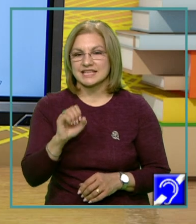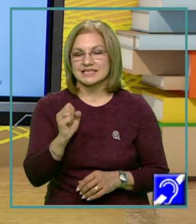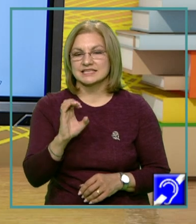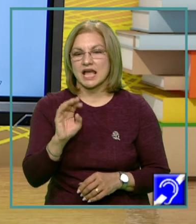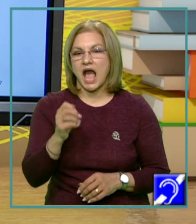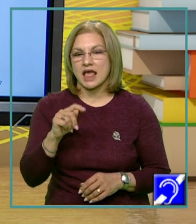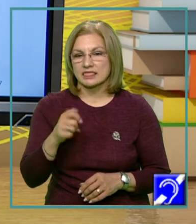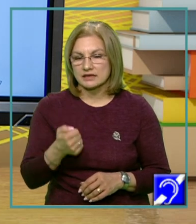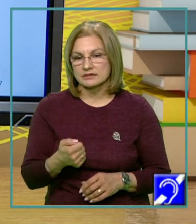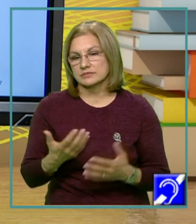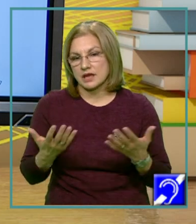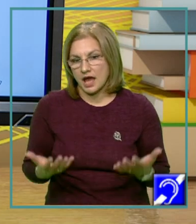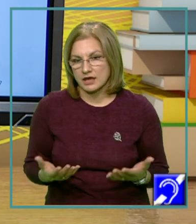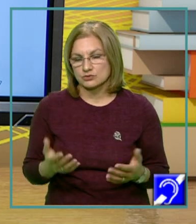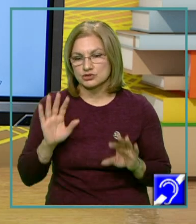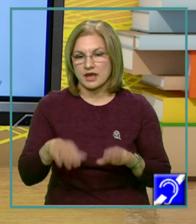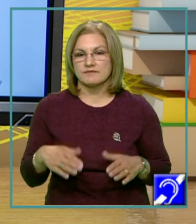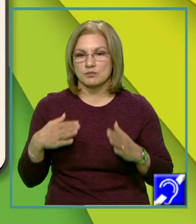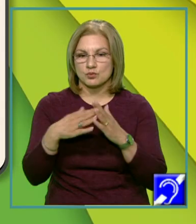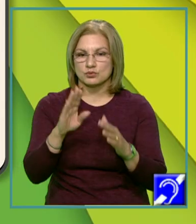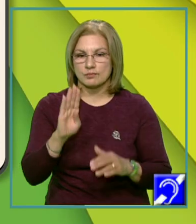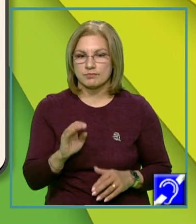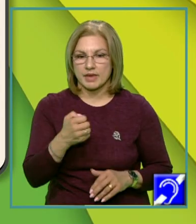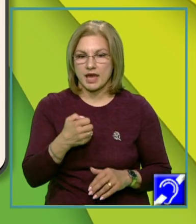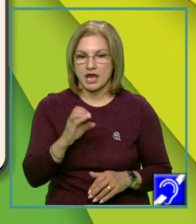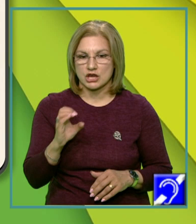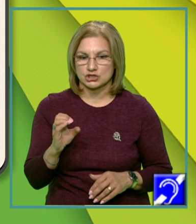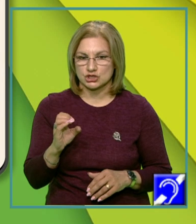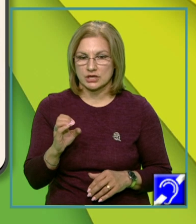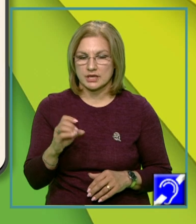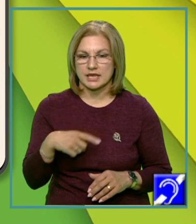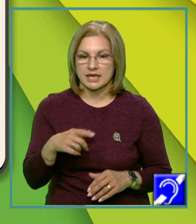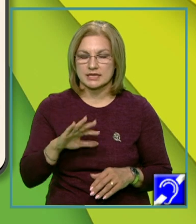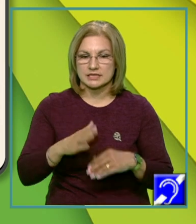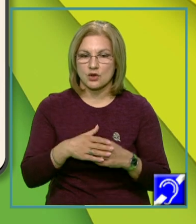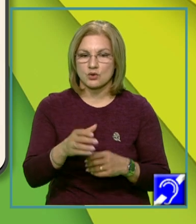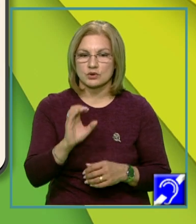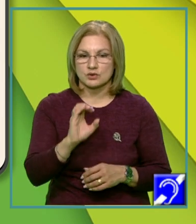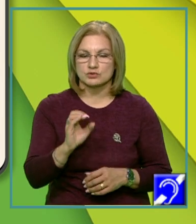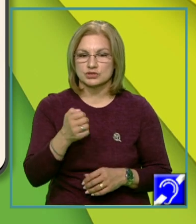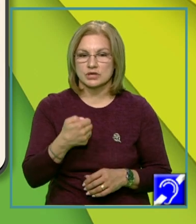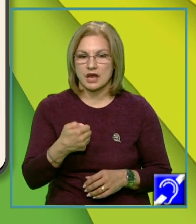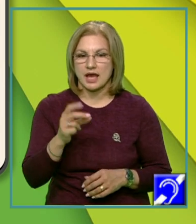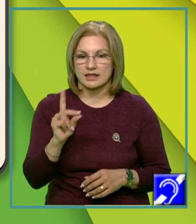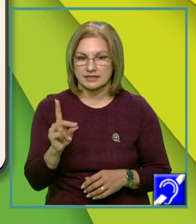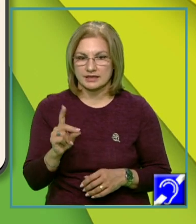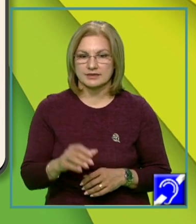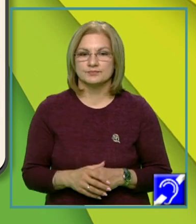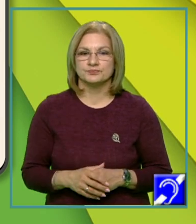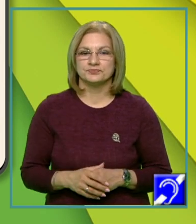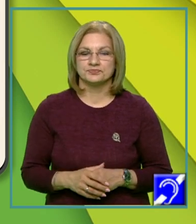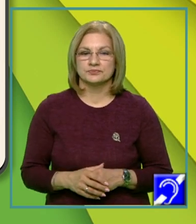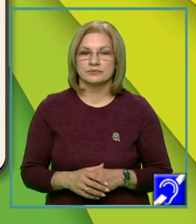și atunci avem unghiul b a c congruent cu unghiul c a d